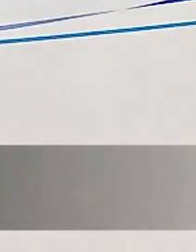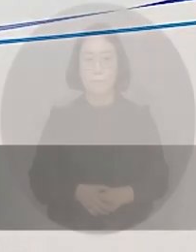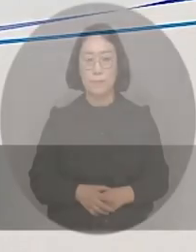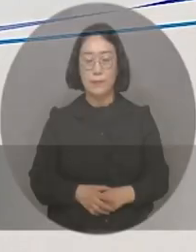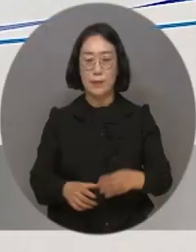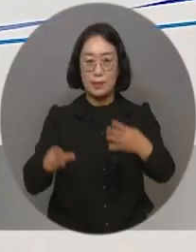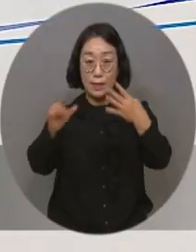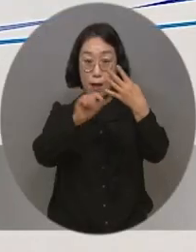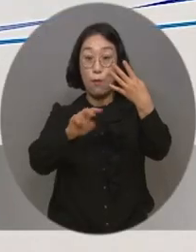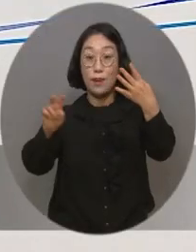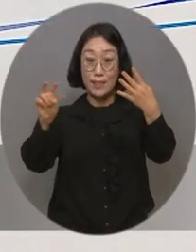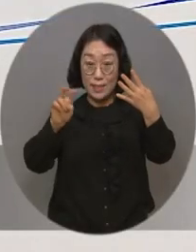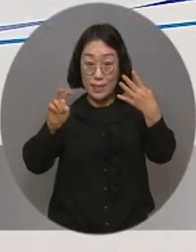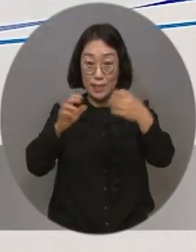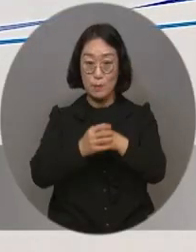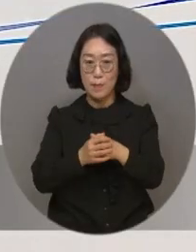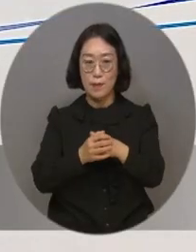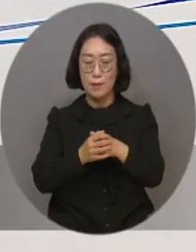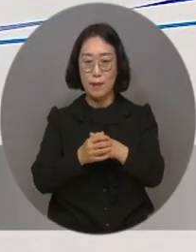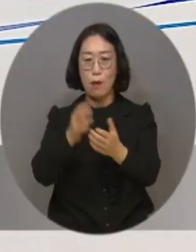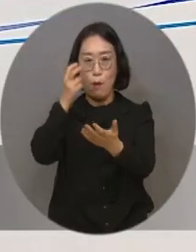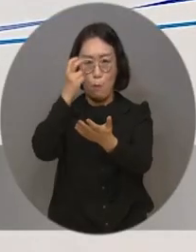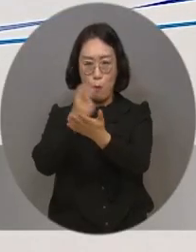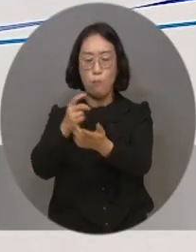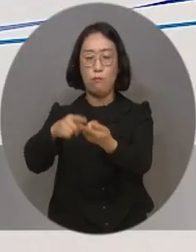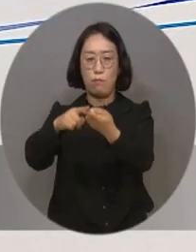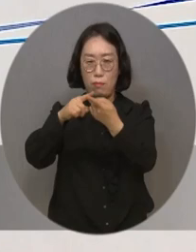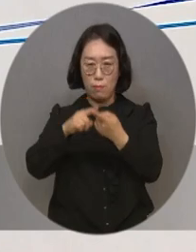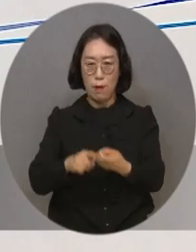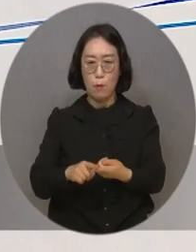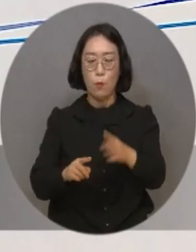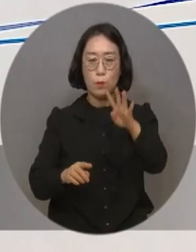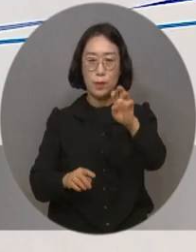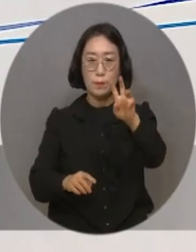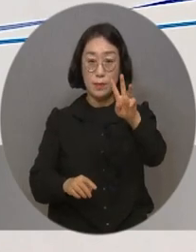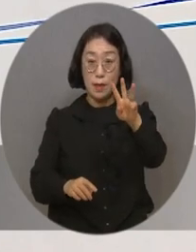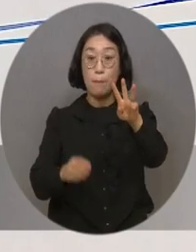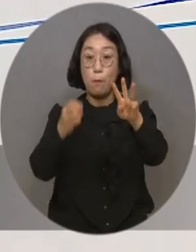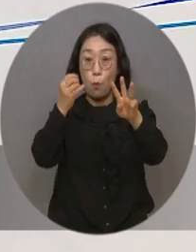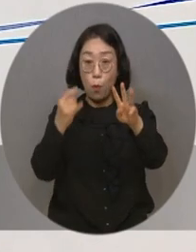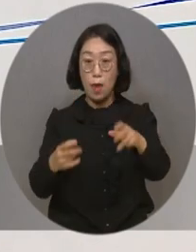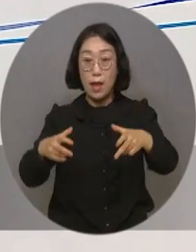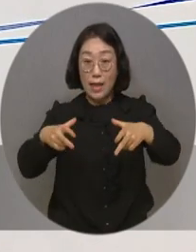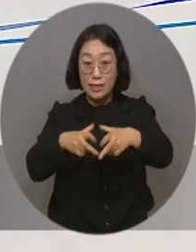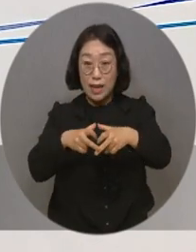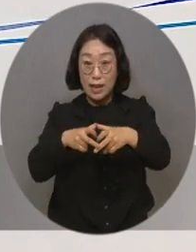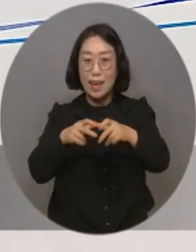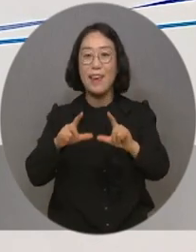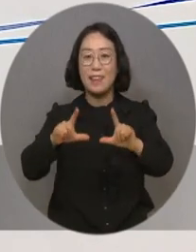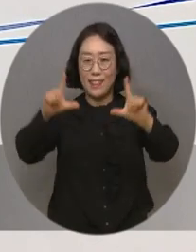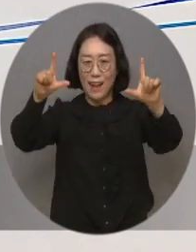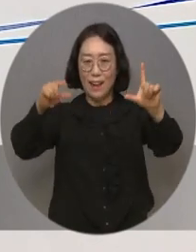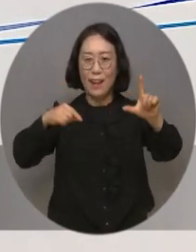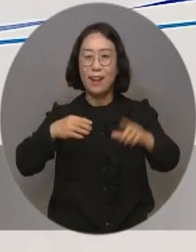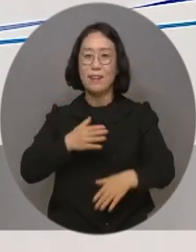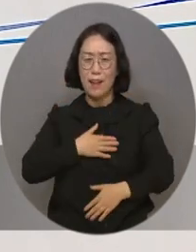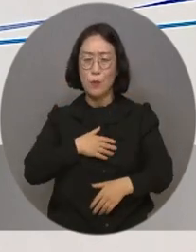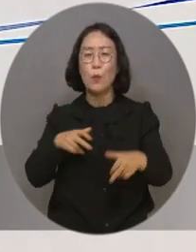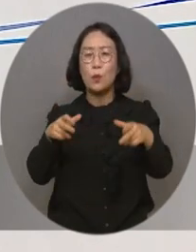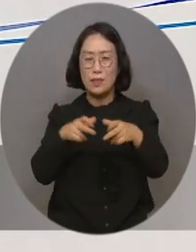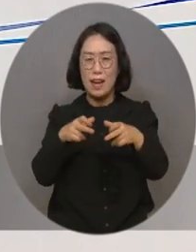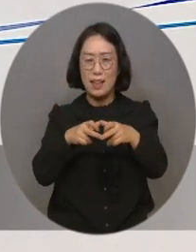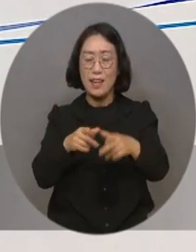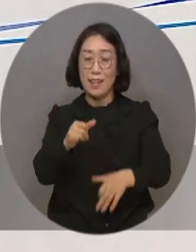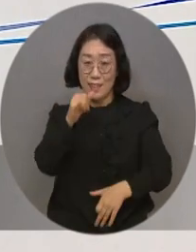4월 20일은 법으로 정한 제43회 장애인의 날입니다. 저도 장애인 당사자의 한